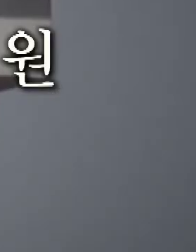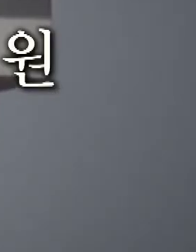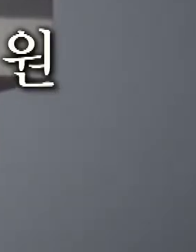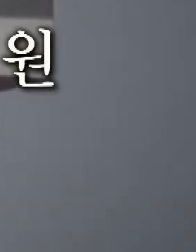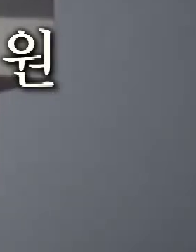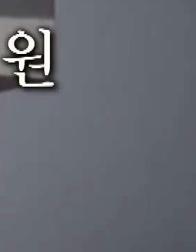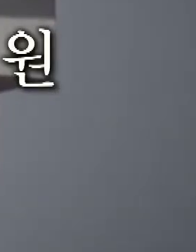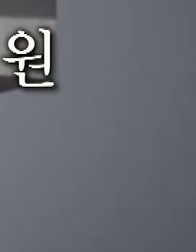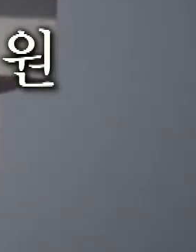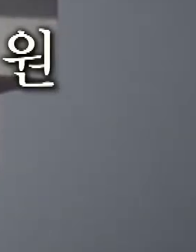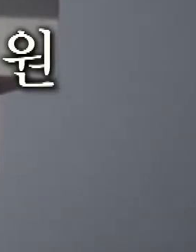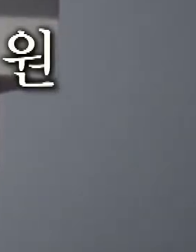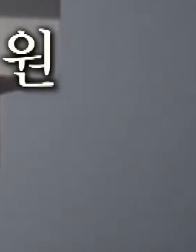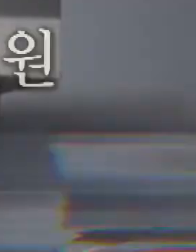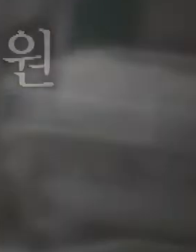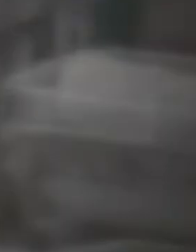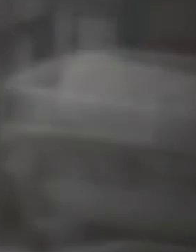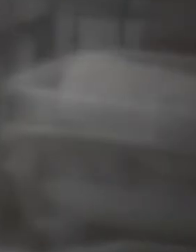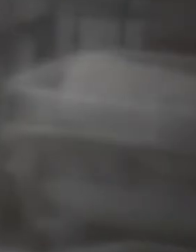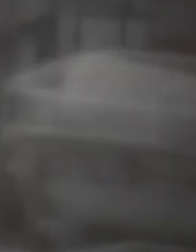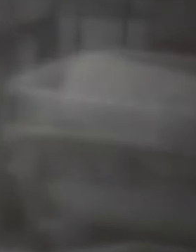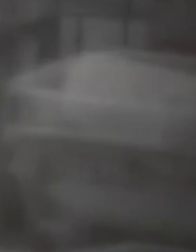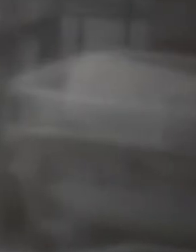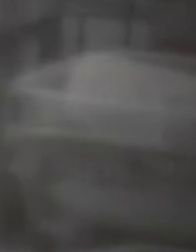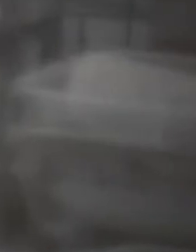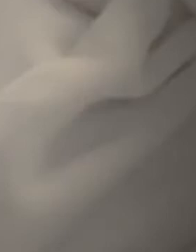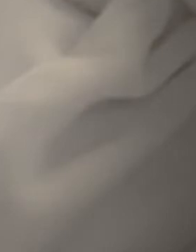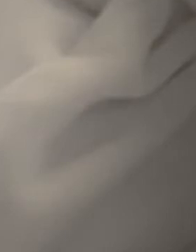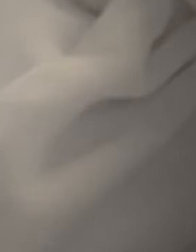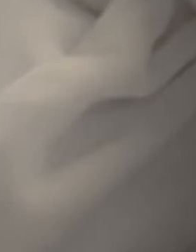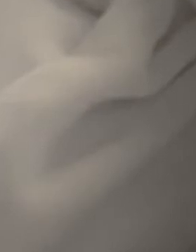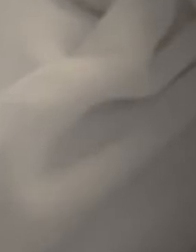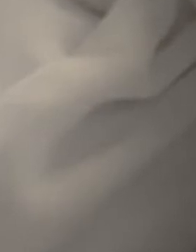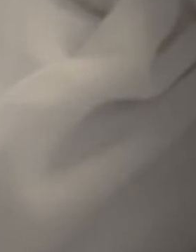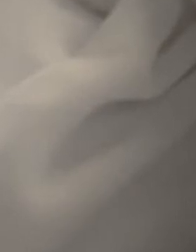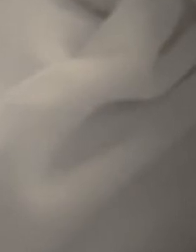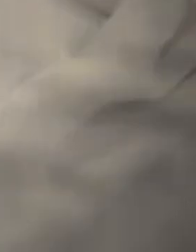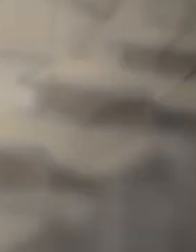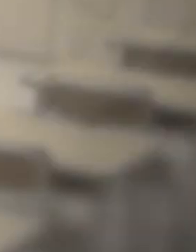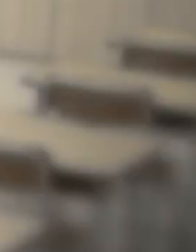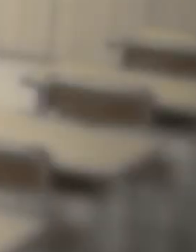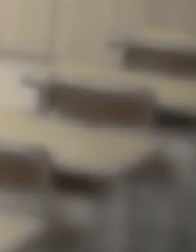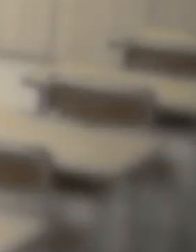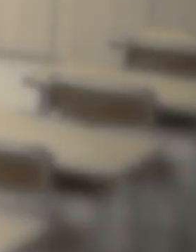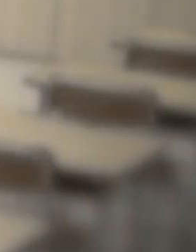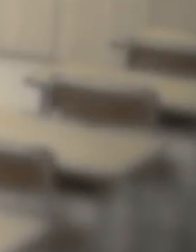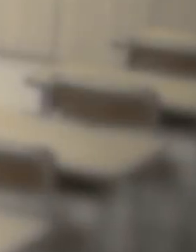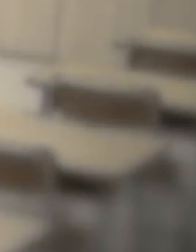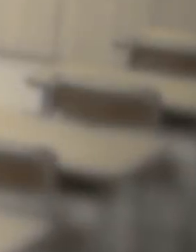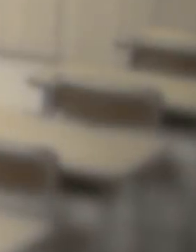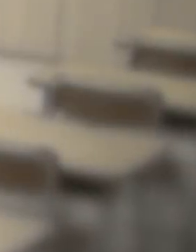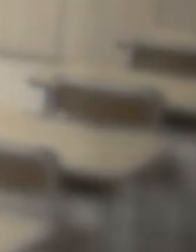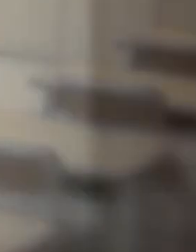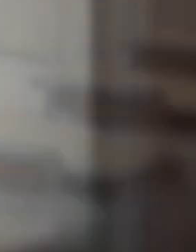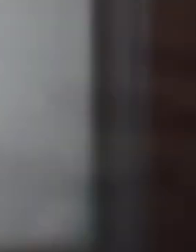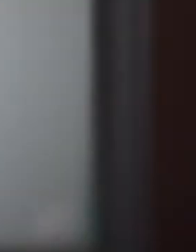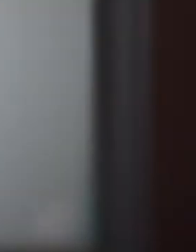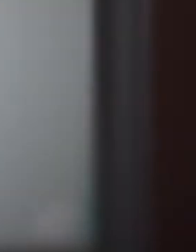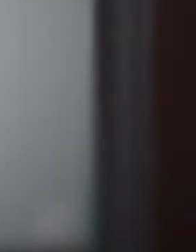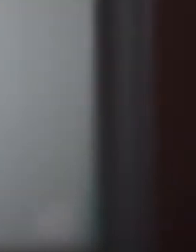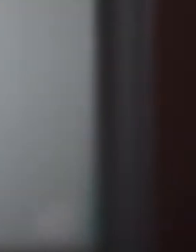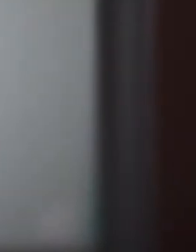15년간 225조 원 투입. 하지만 매년 하락하는 합계 출산율. 인구 절벽과